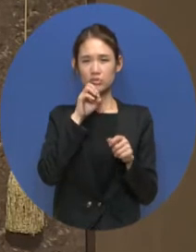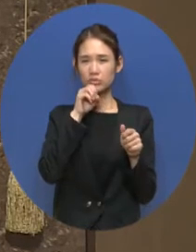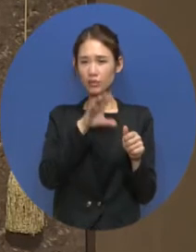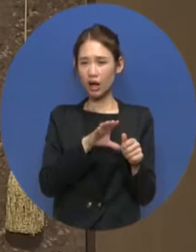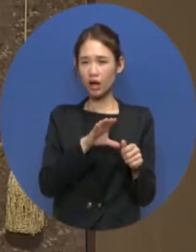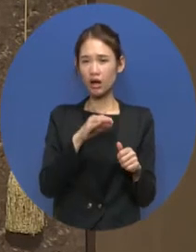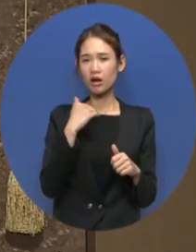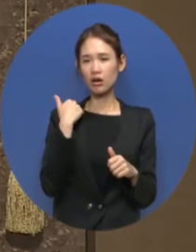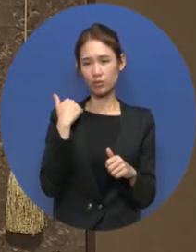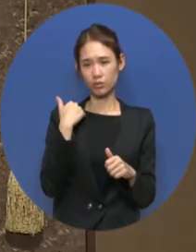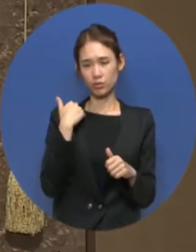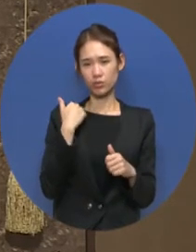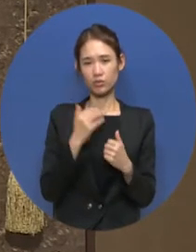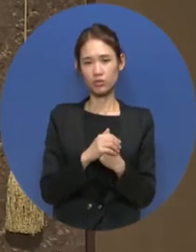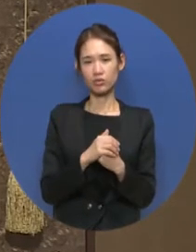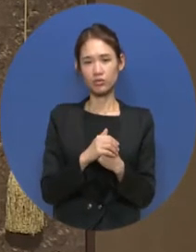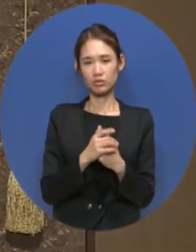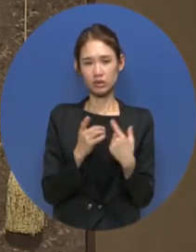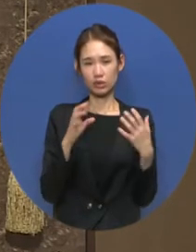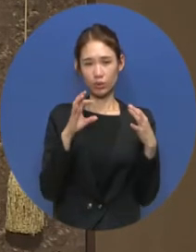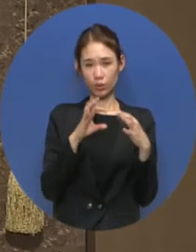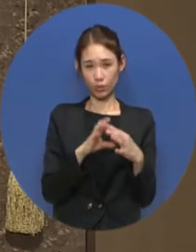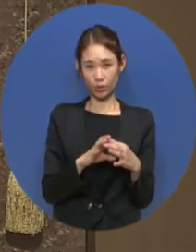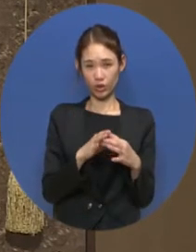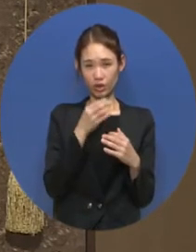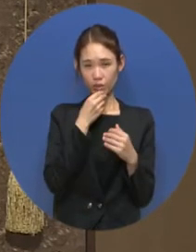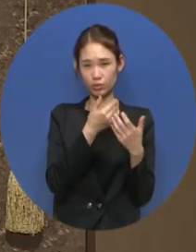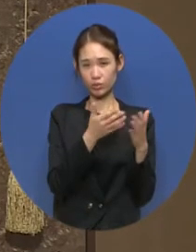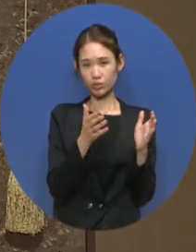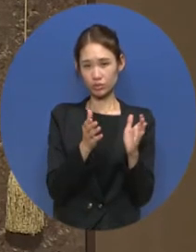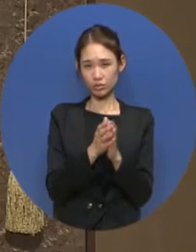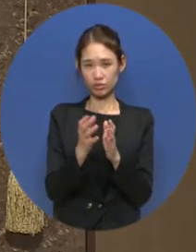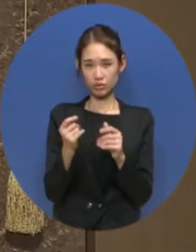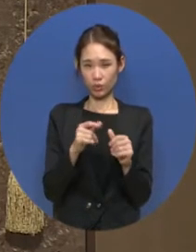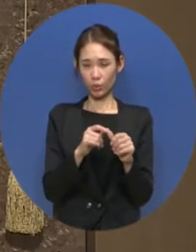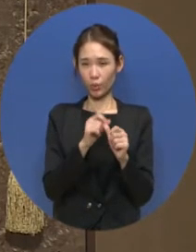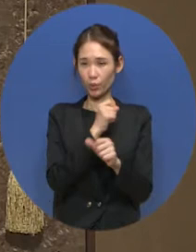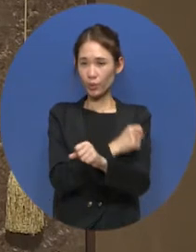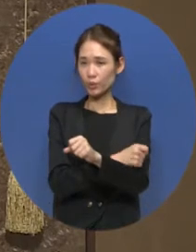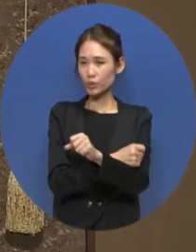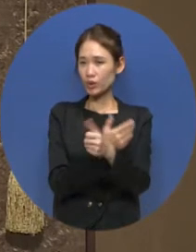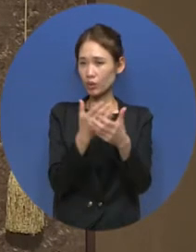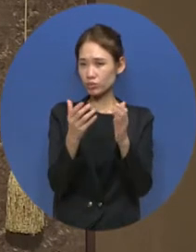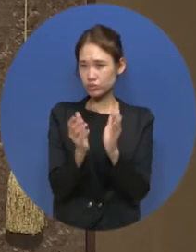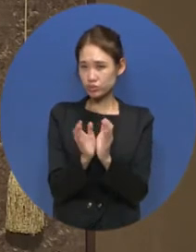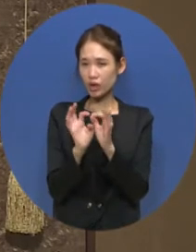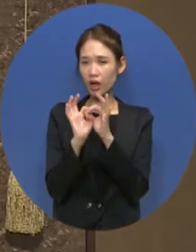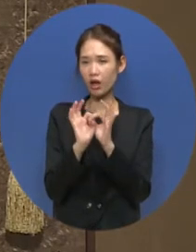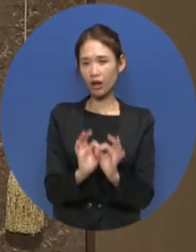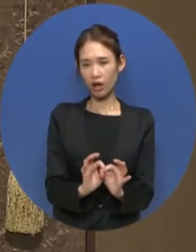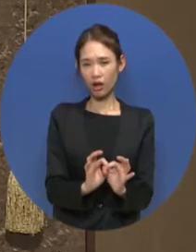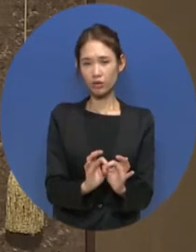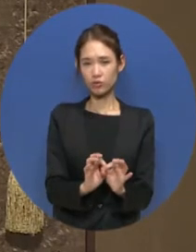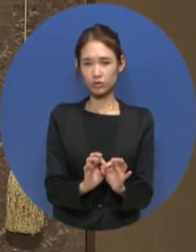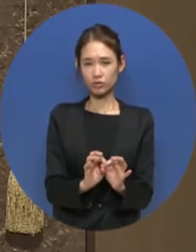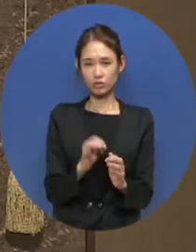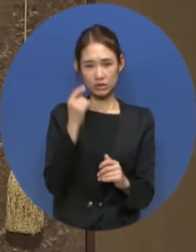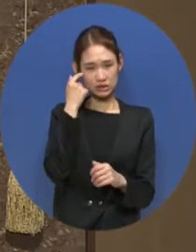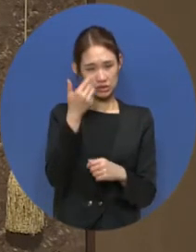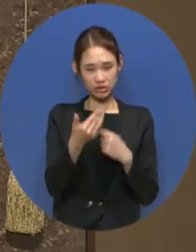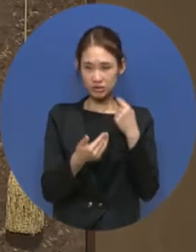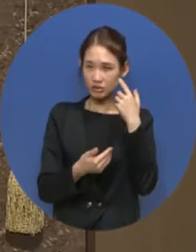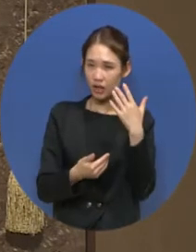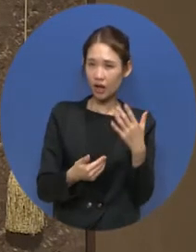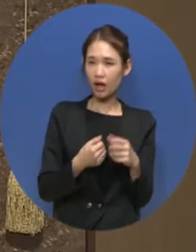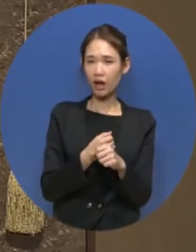보지를 못했어요. 그래서 이 부분에 대해서 복지부에 그리고 고용노동부에 계속 질의를 하고